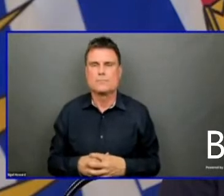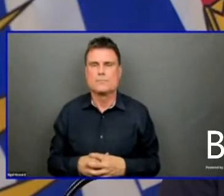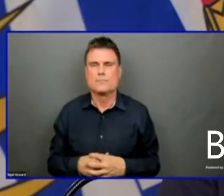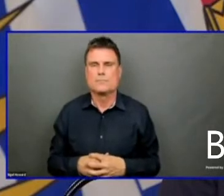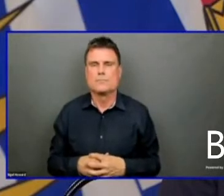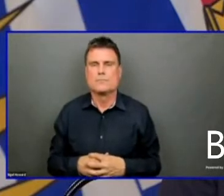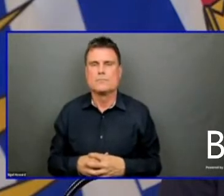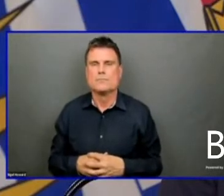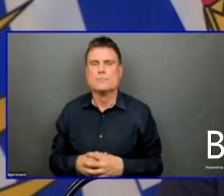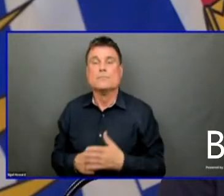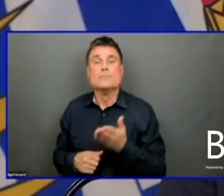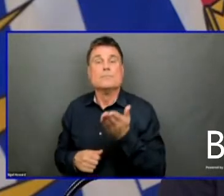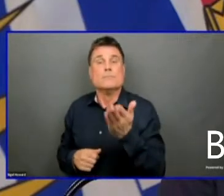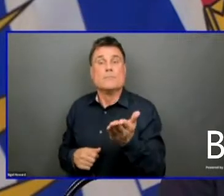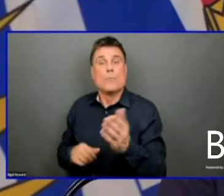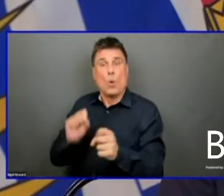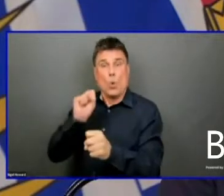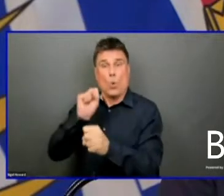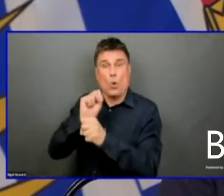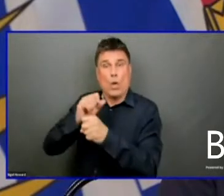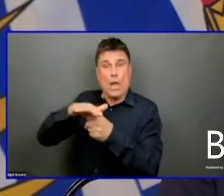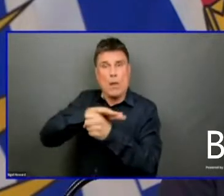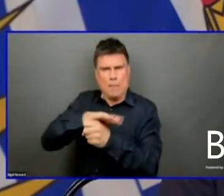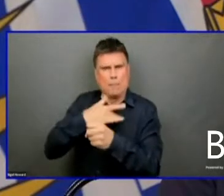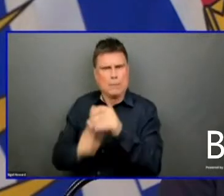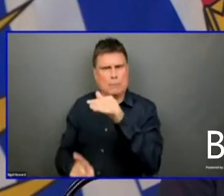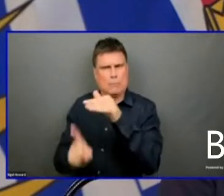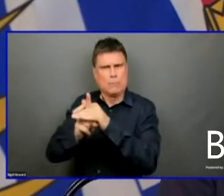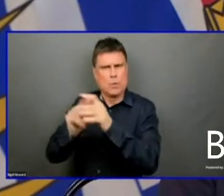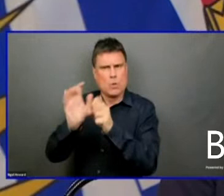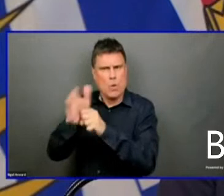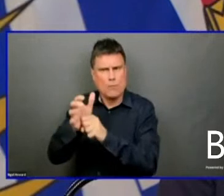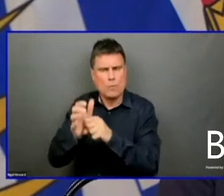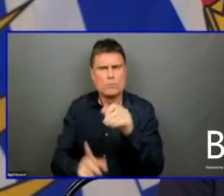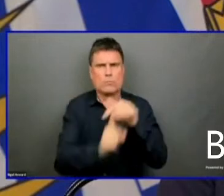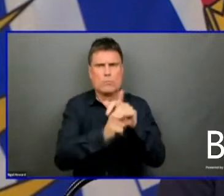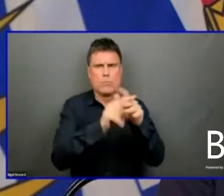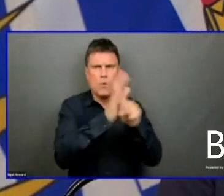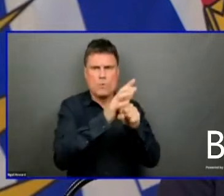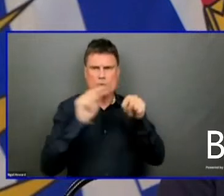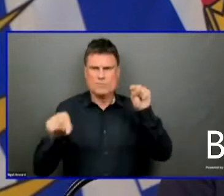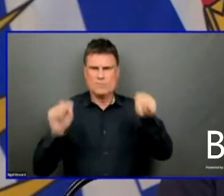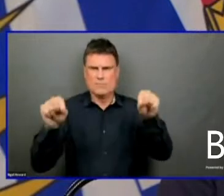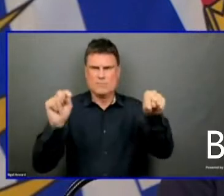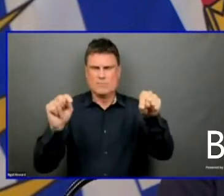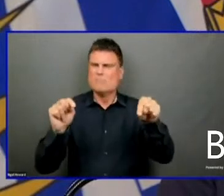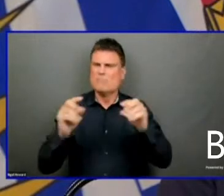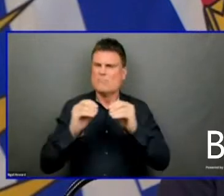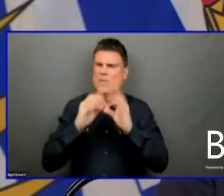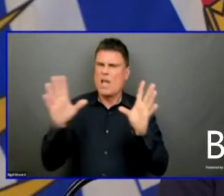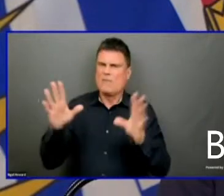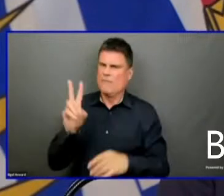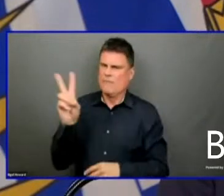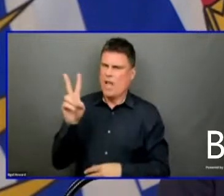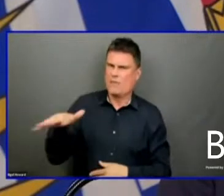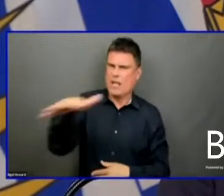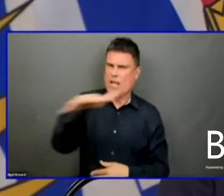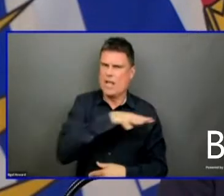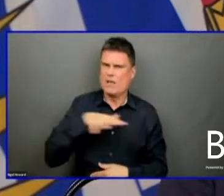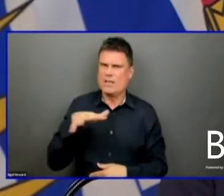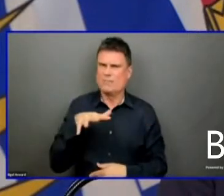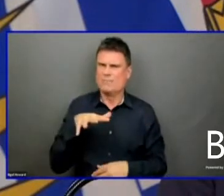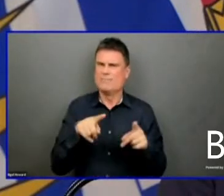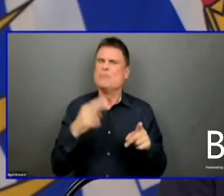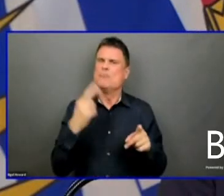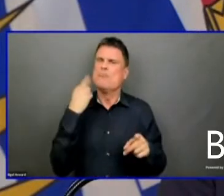又是说到工作场所的这个零星爆发的案例。 the overwhelming driver, but if that's just looking at staff, 他们主要还是餐